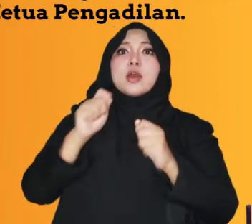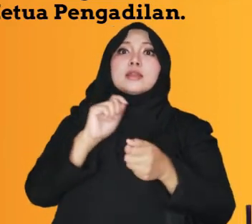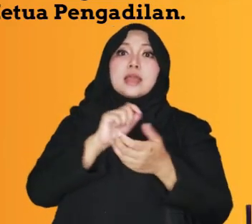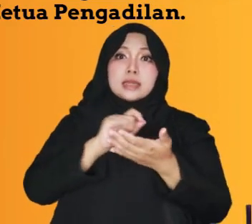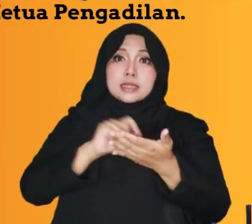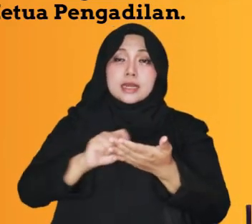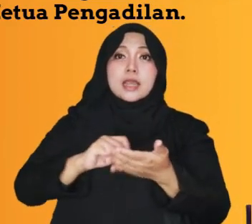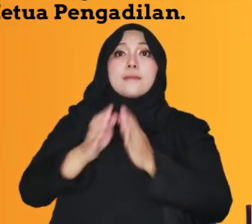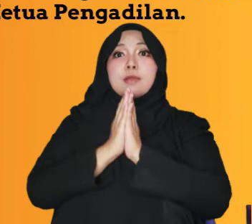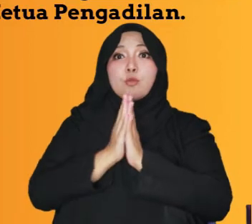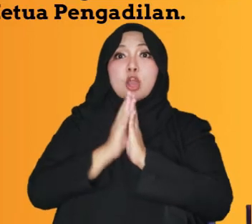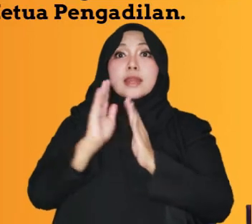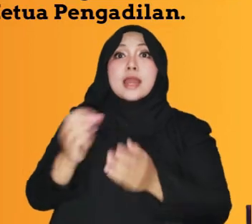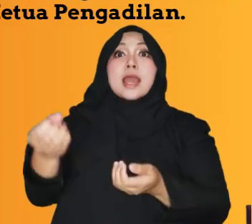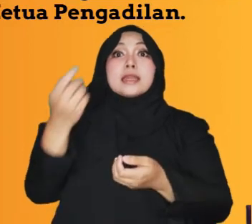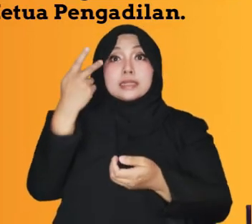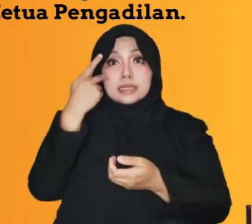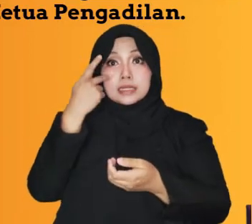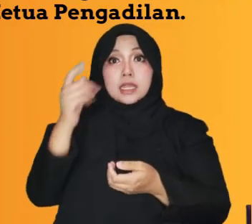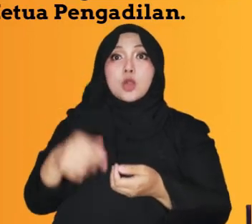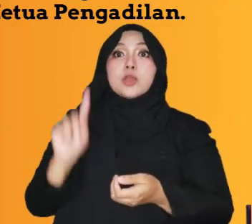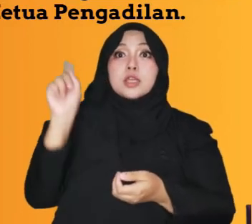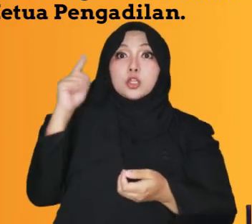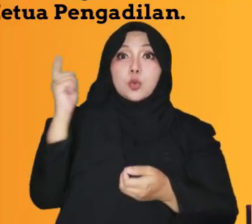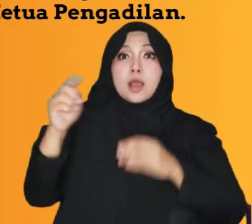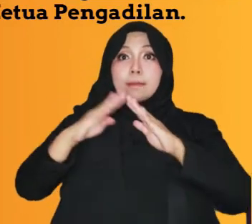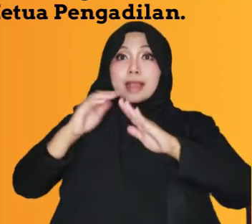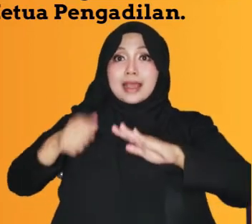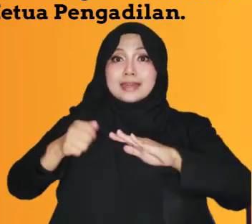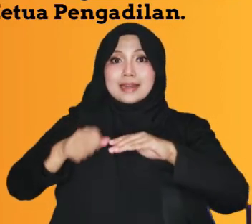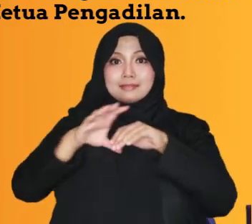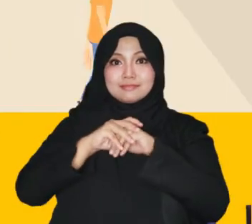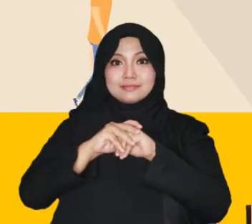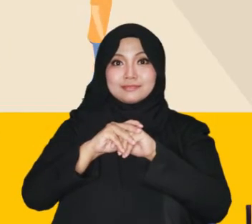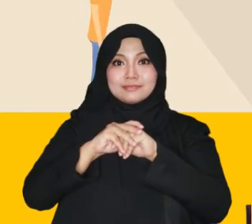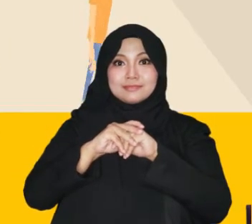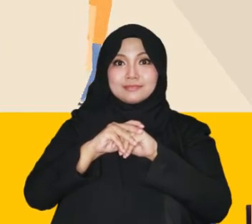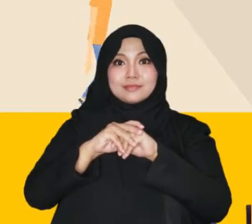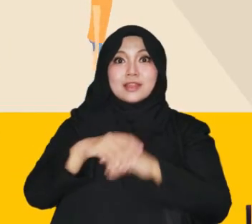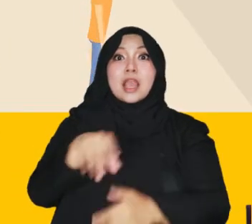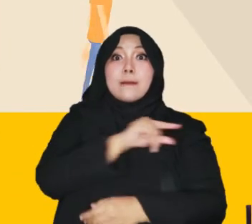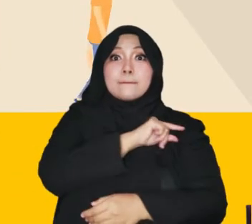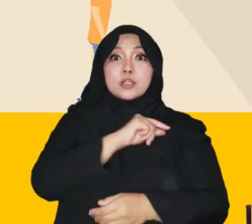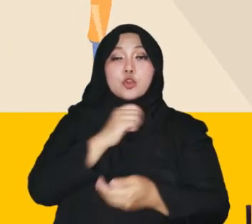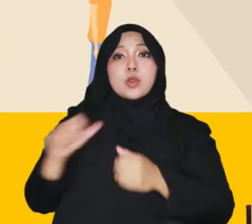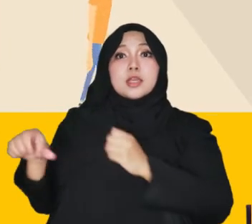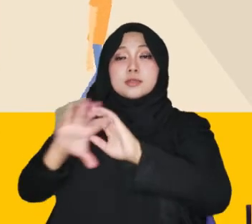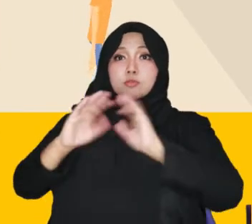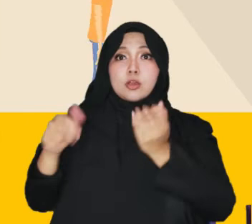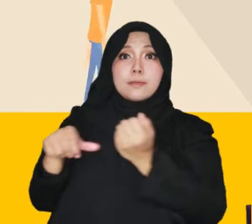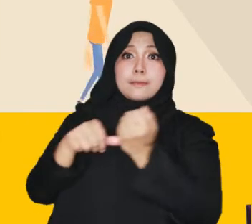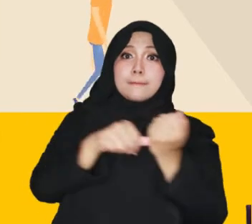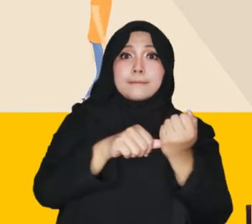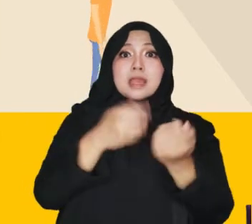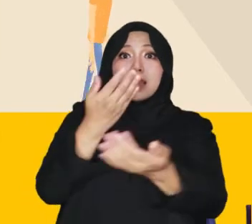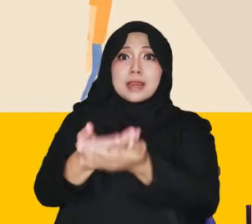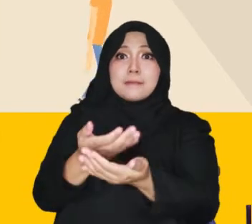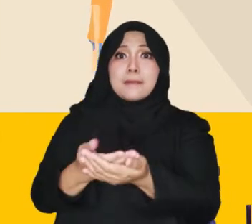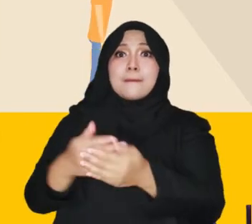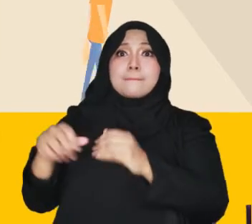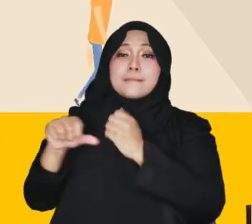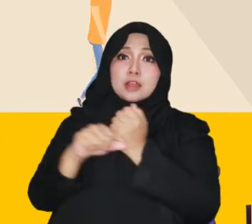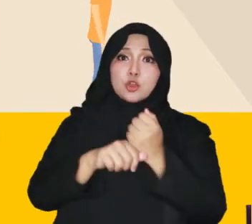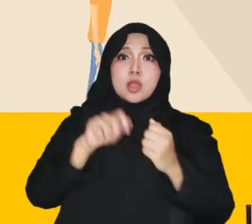ditandatangani pemohon dan diketahui oleh ketua pengadilan. Petugas pos bakum menerima permohonan